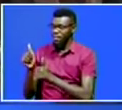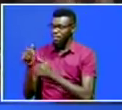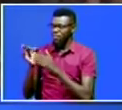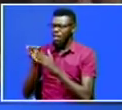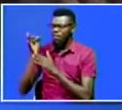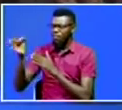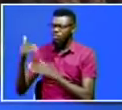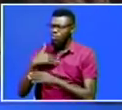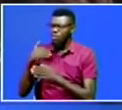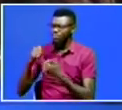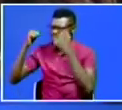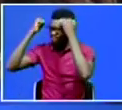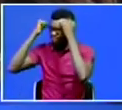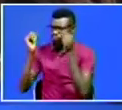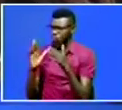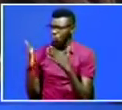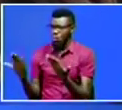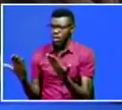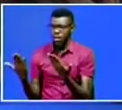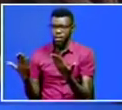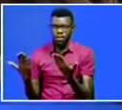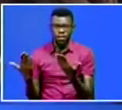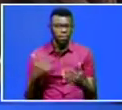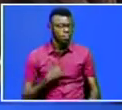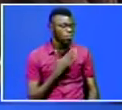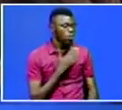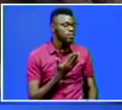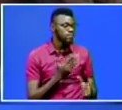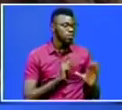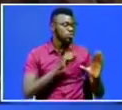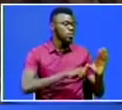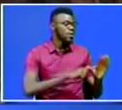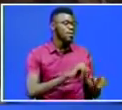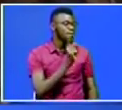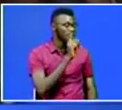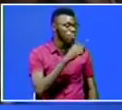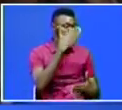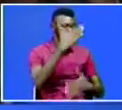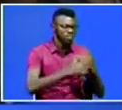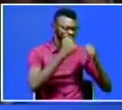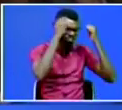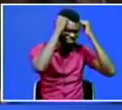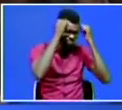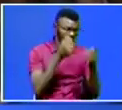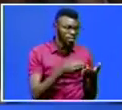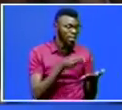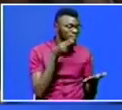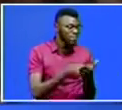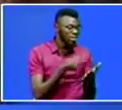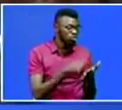sana kusomea nini? Yeah, I would like to join the University of Nairobi to do financial